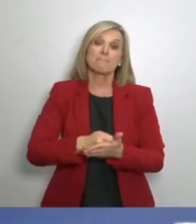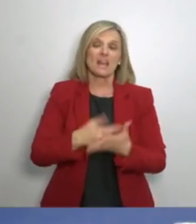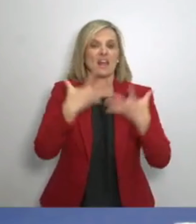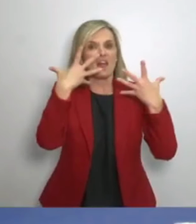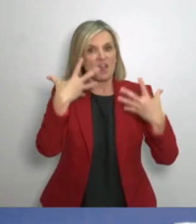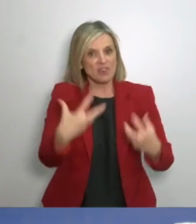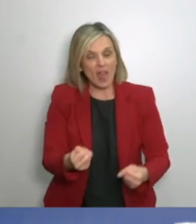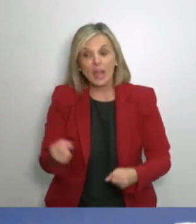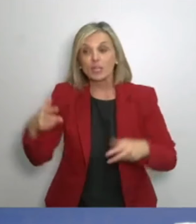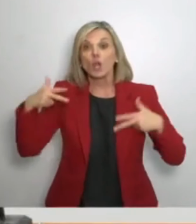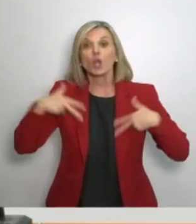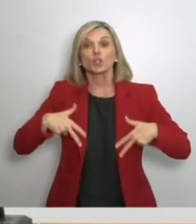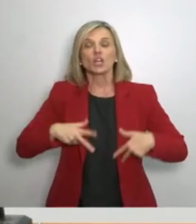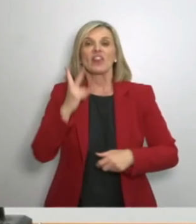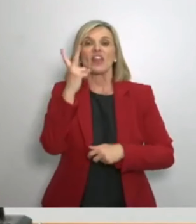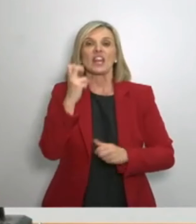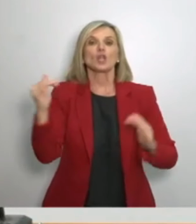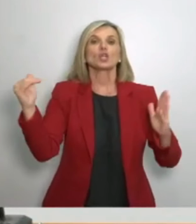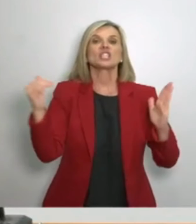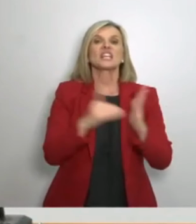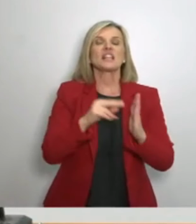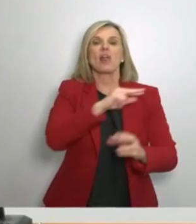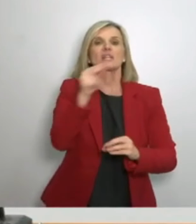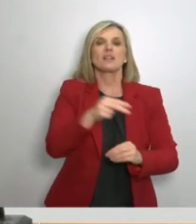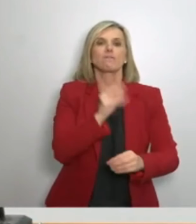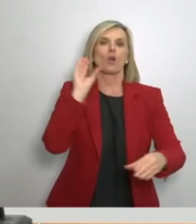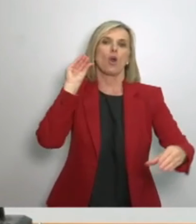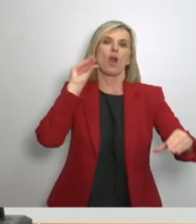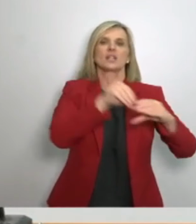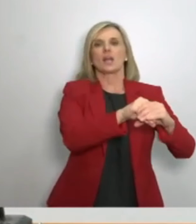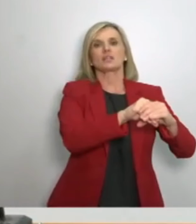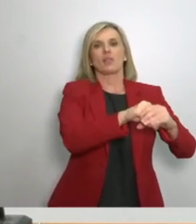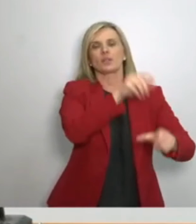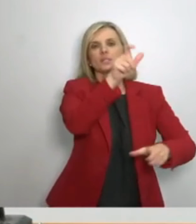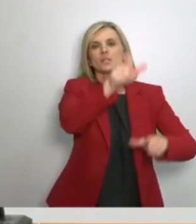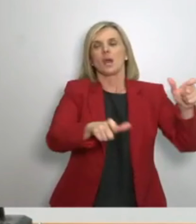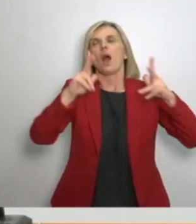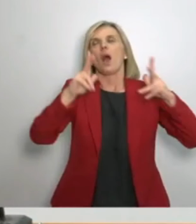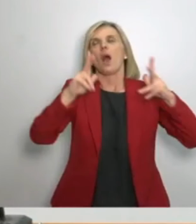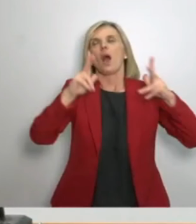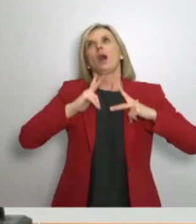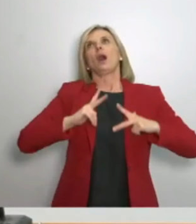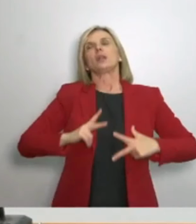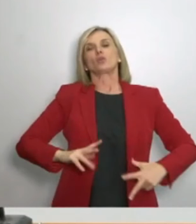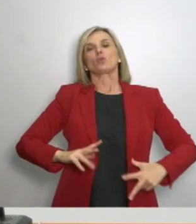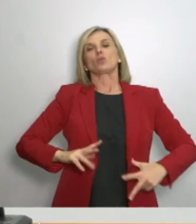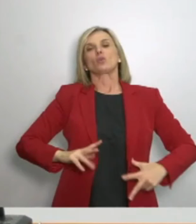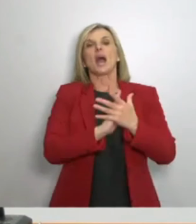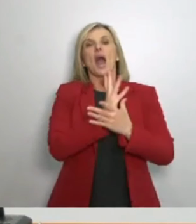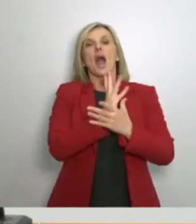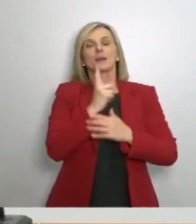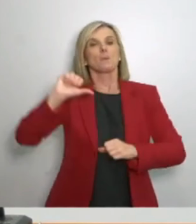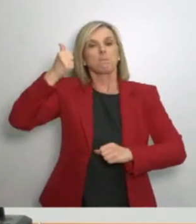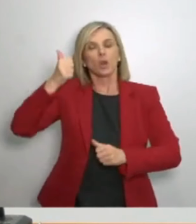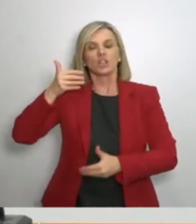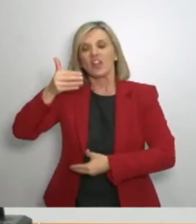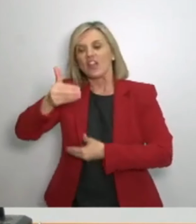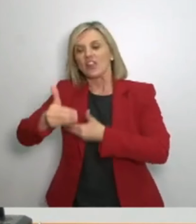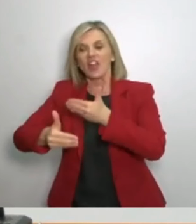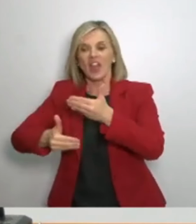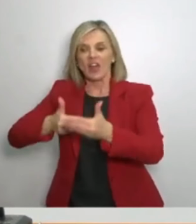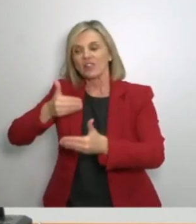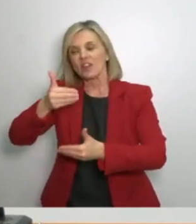έχει από το κράτος 20.000 ευρώ για ανακούφιση και ανάπτυξη της πρώτης διαδικασίας